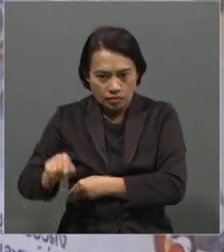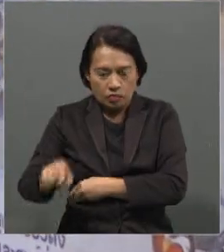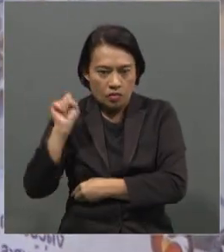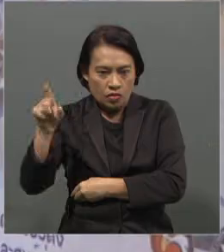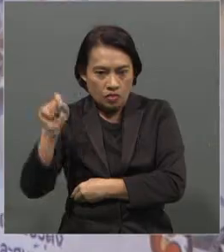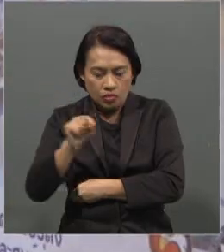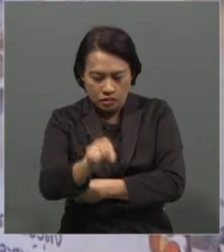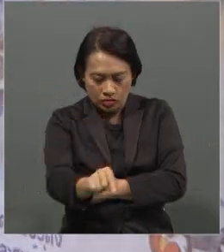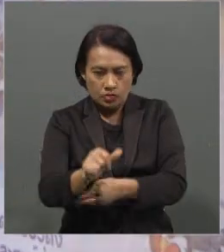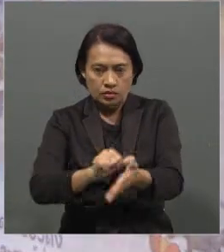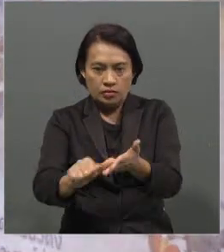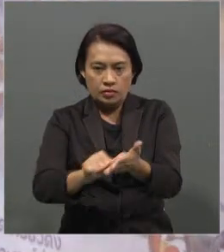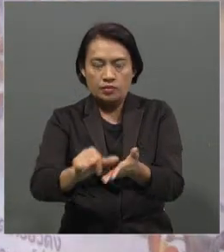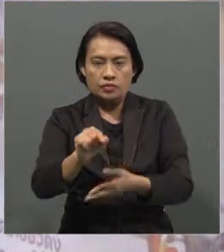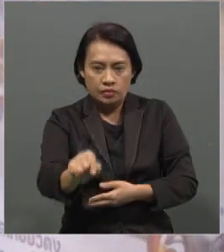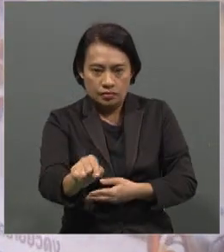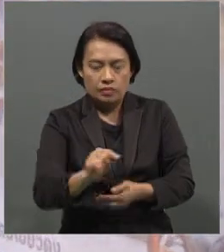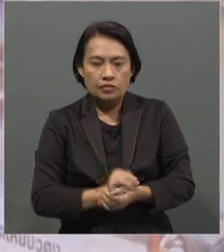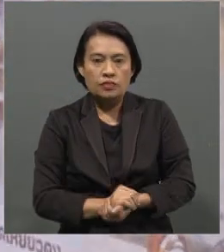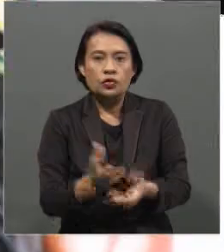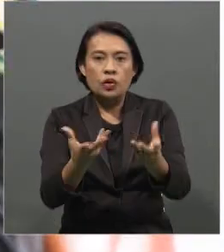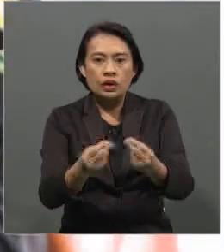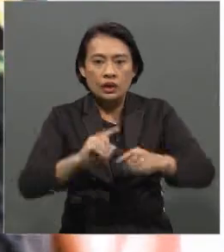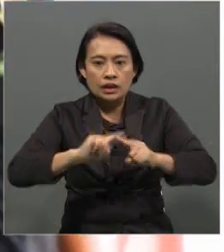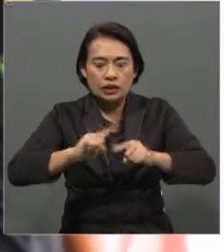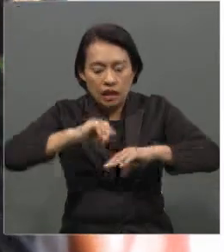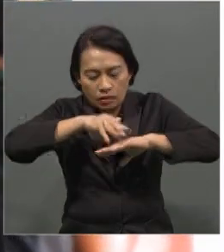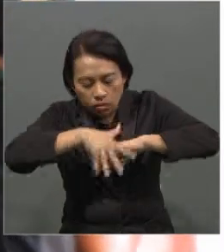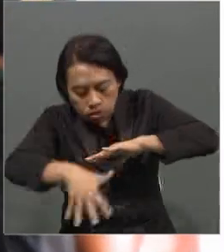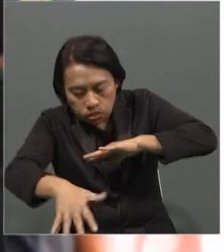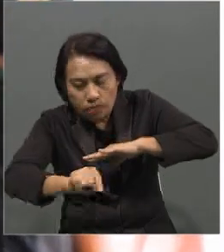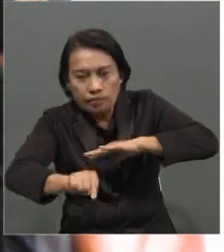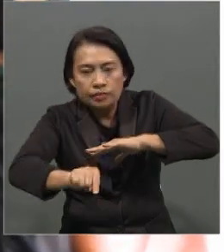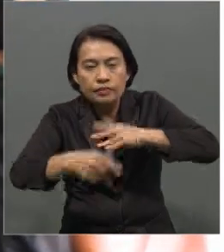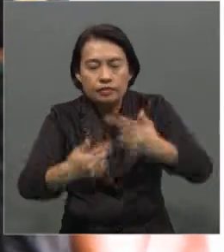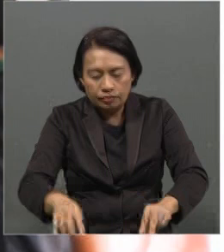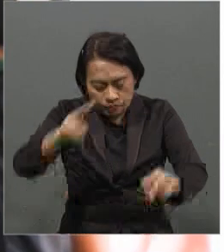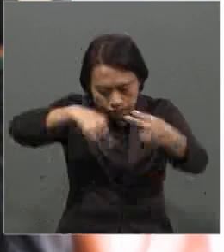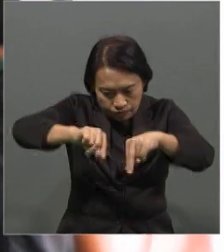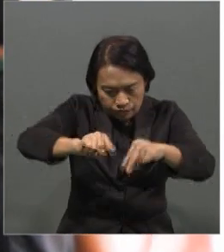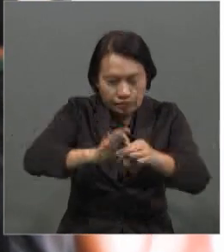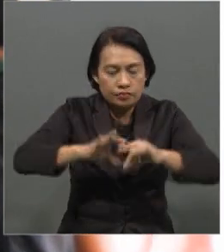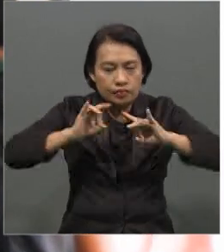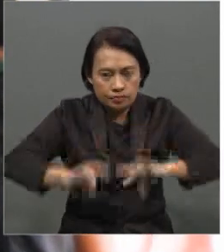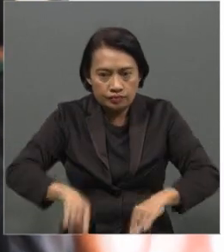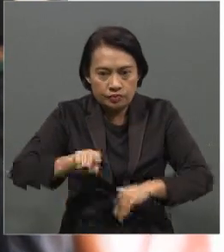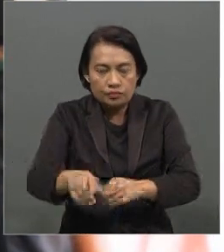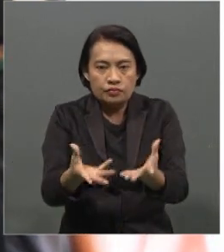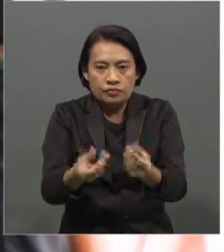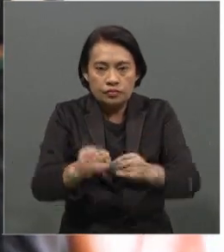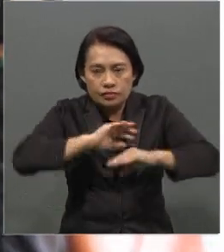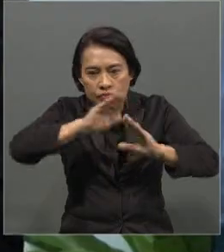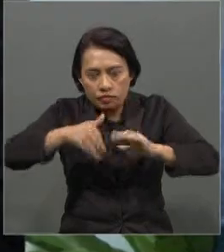คดีนี้ไปแล้วส่วนการสำรวจพื้นที่ดินสไลด์นะเพื่อตรวจสอบความเสียหายและพื้นที่เสี่ยงที่จะเกิดดินคนถล่ม